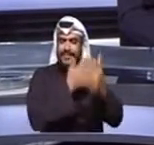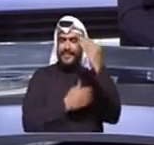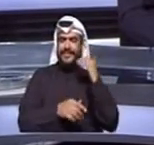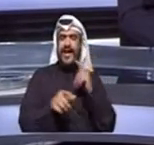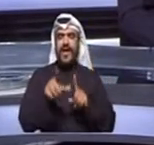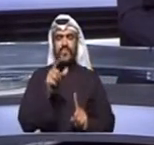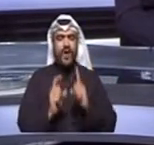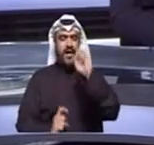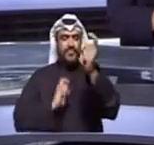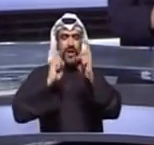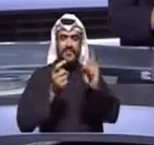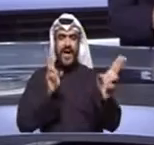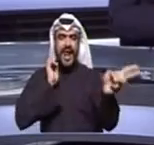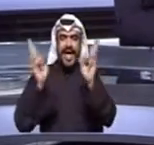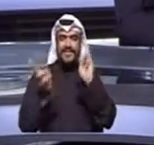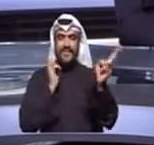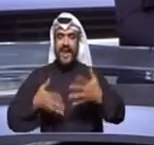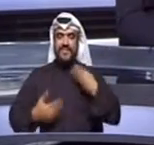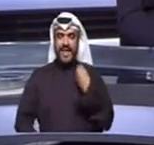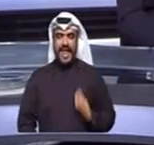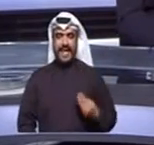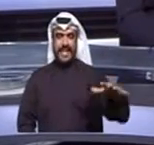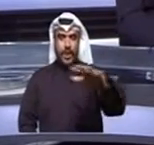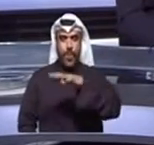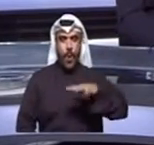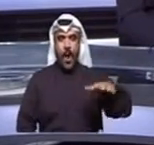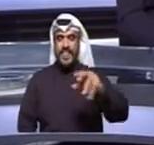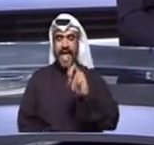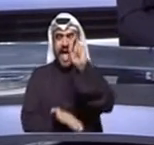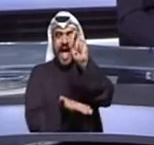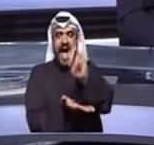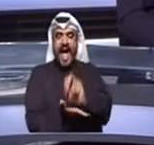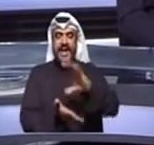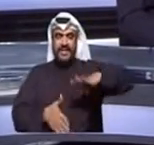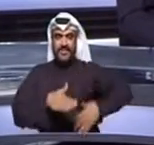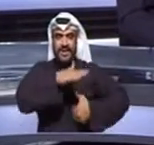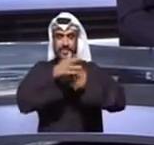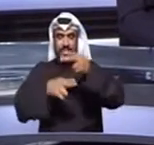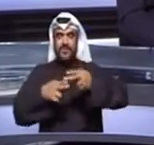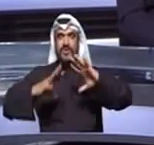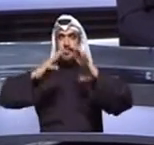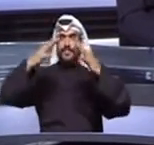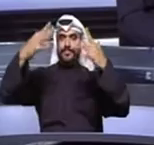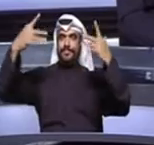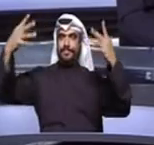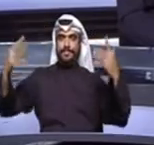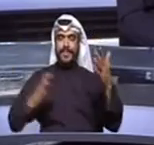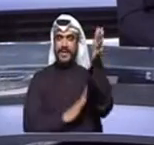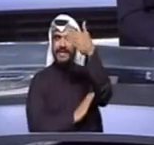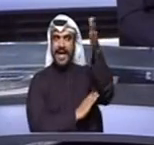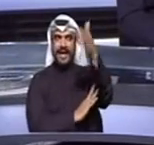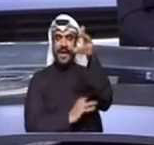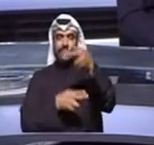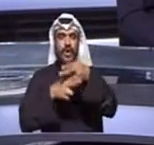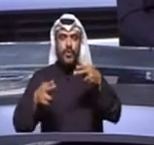ضمن أجواء احتفالات البلاد بالأعياد الوطنية. قرية الشيخ صباح الأحمد التراثية ازدانت بألوان علم الكويت، بالإضافة